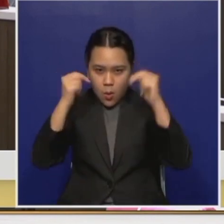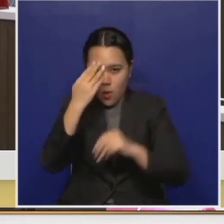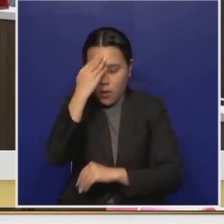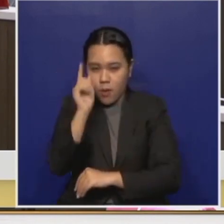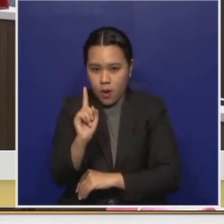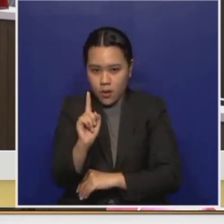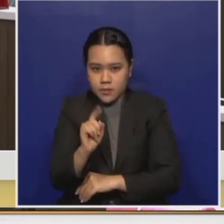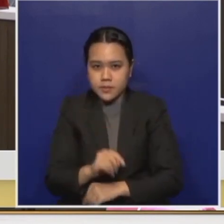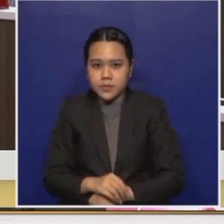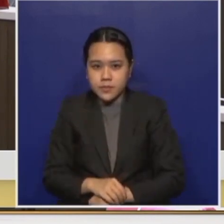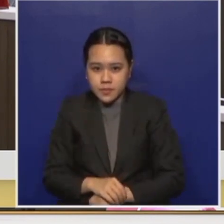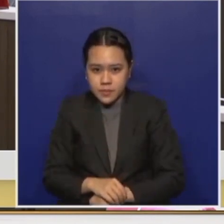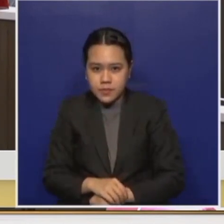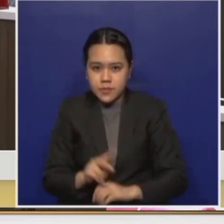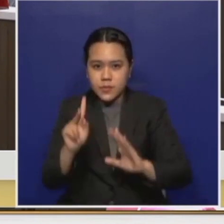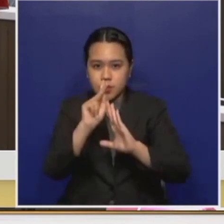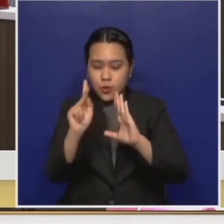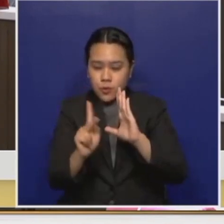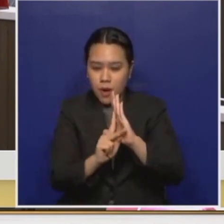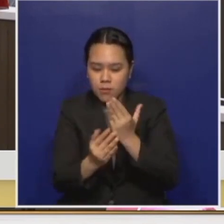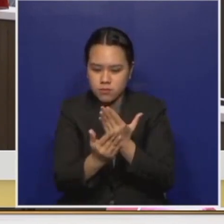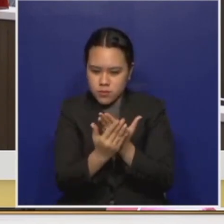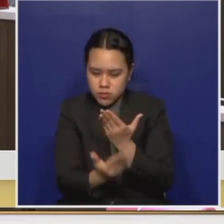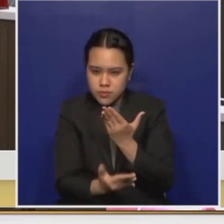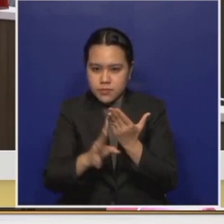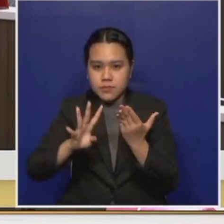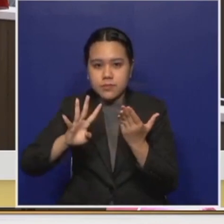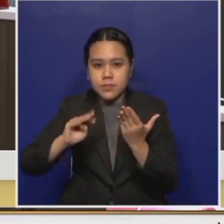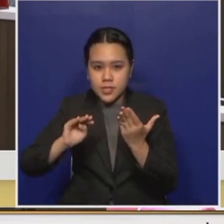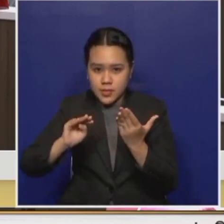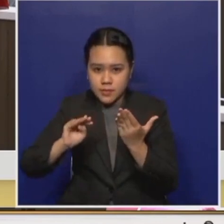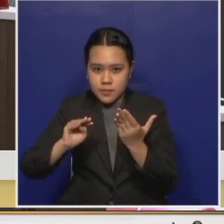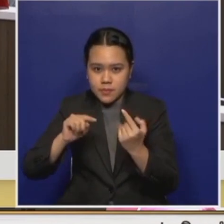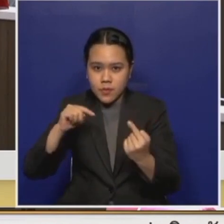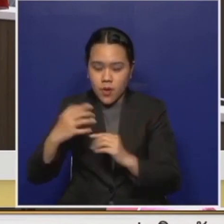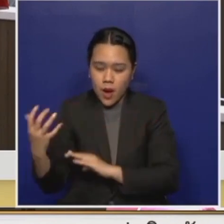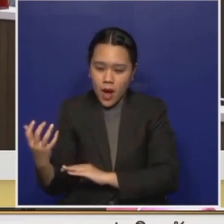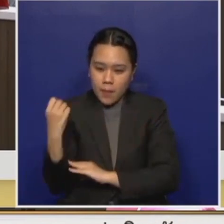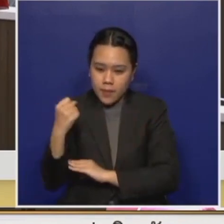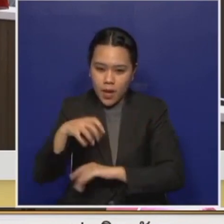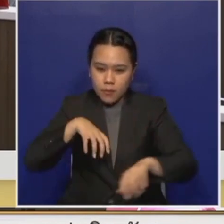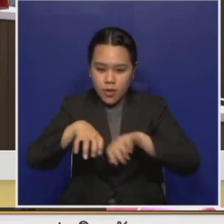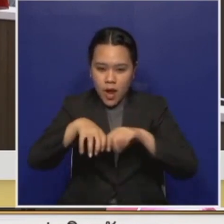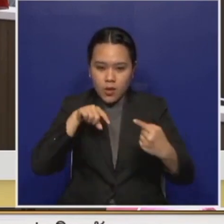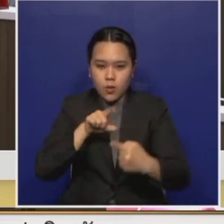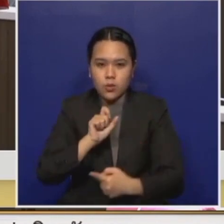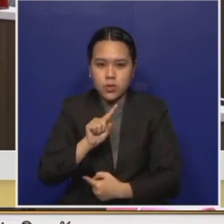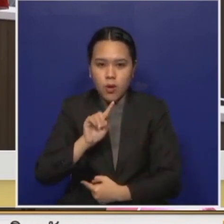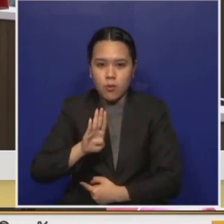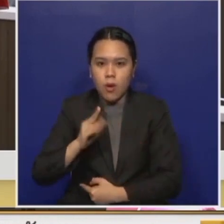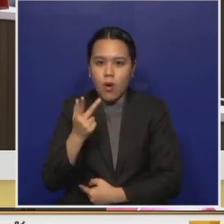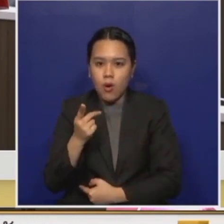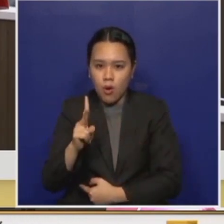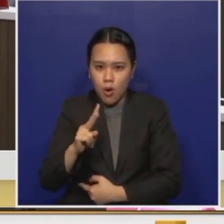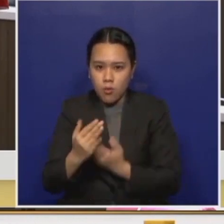านหุดลอกจากกฎหมาย 40 ชบับที่ดึงอำนาจไปบิหาทสวบารค.40 ชบับนะครั